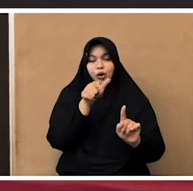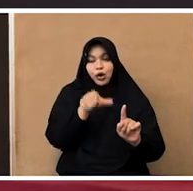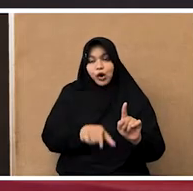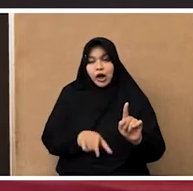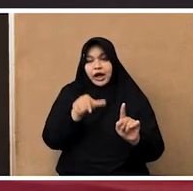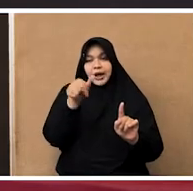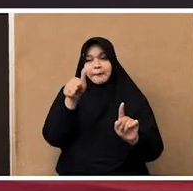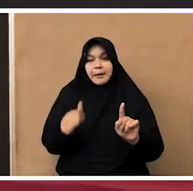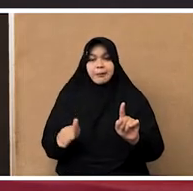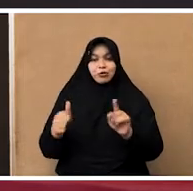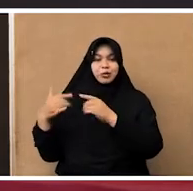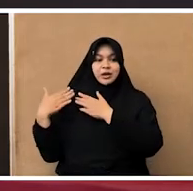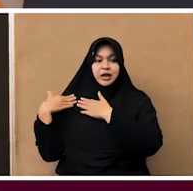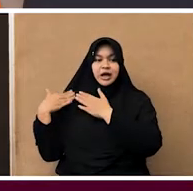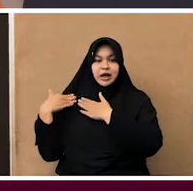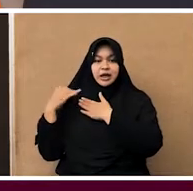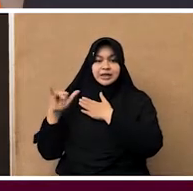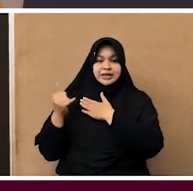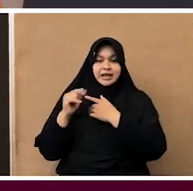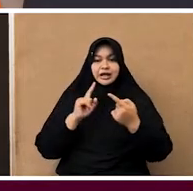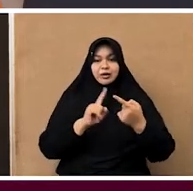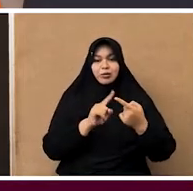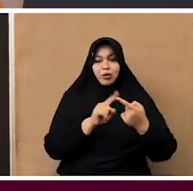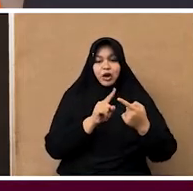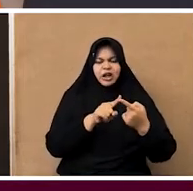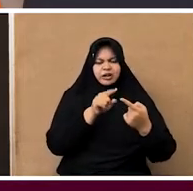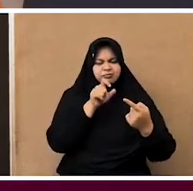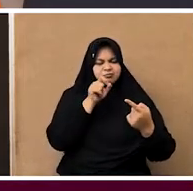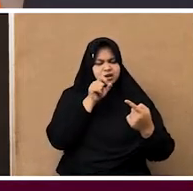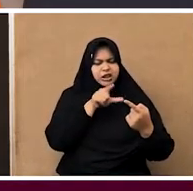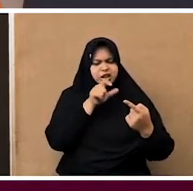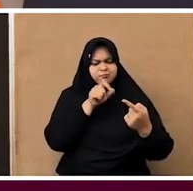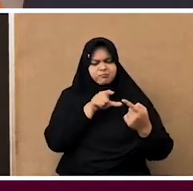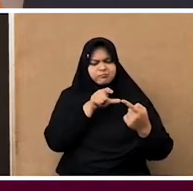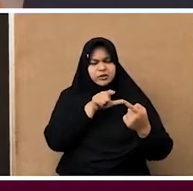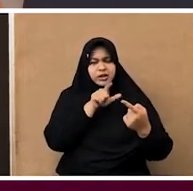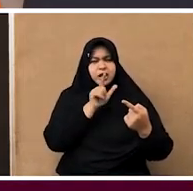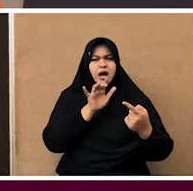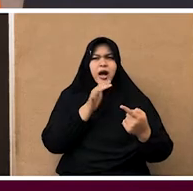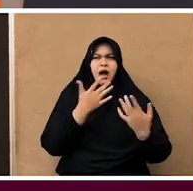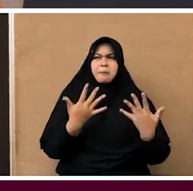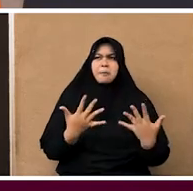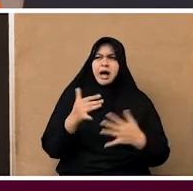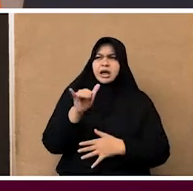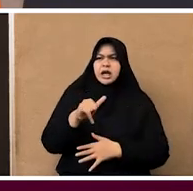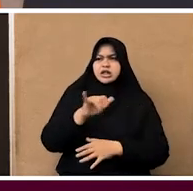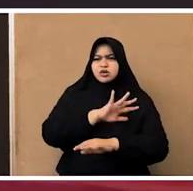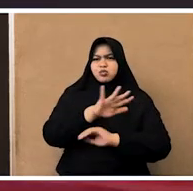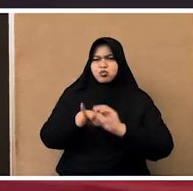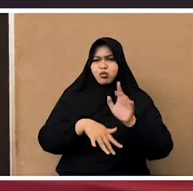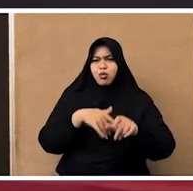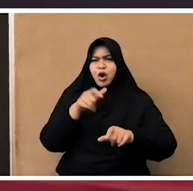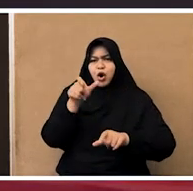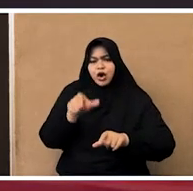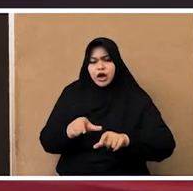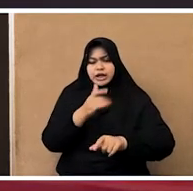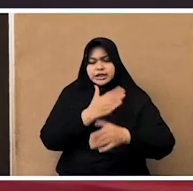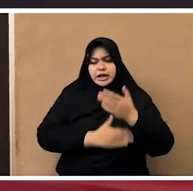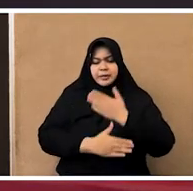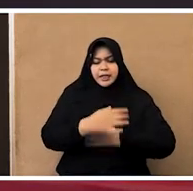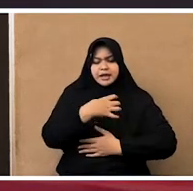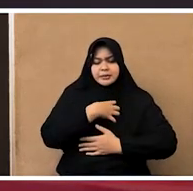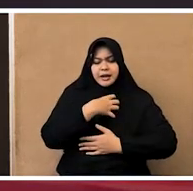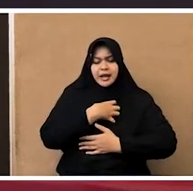Nah ini kan menjadi poin yang perlu dikritisi apa iya semua orang yang misalnya dia disabilitas mental